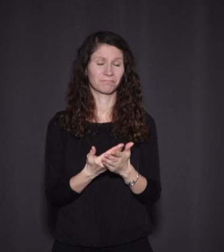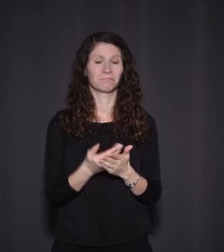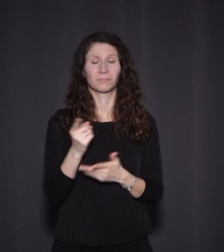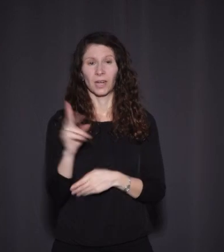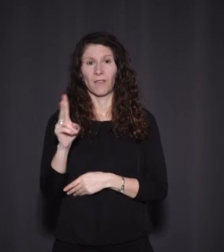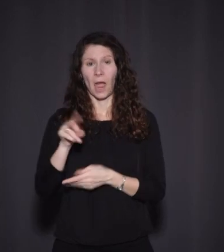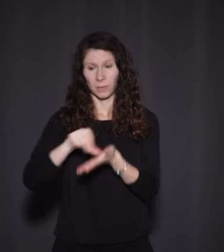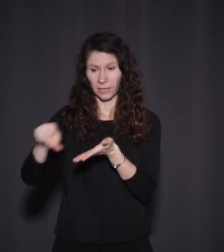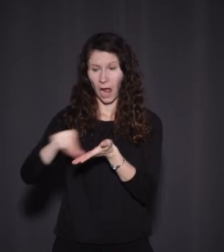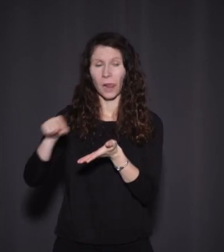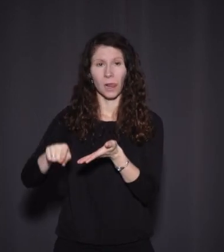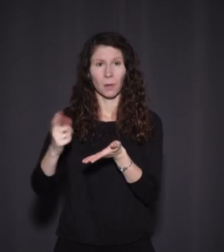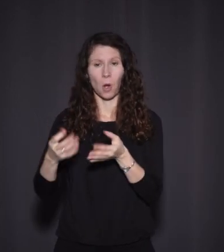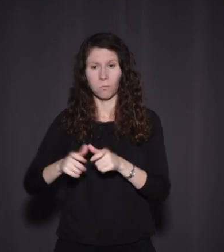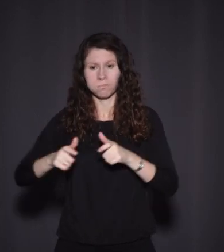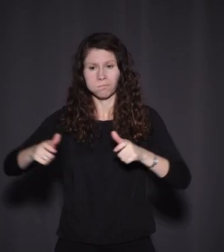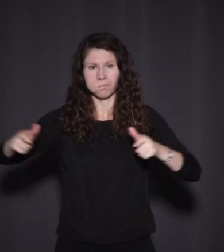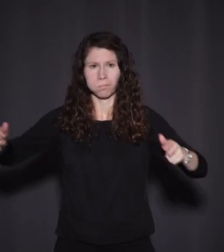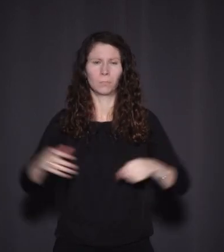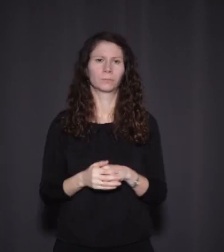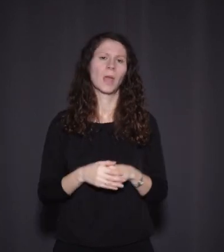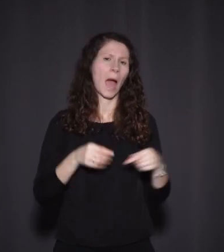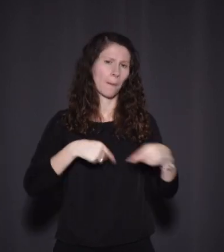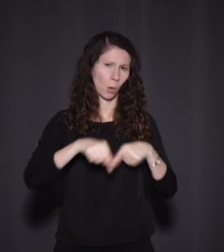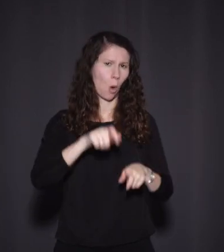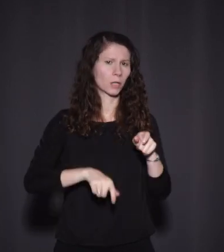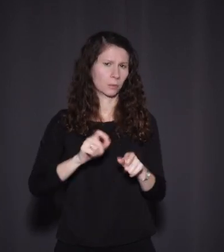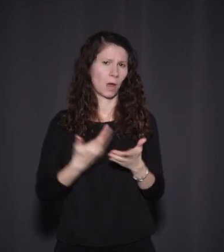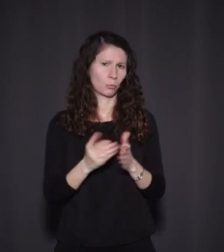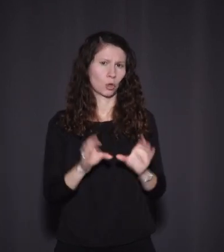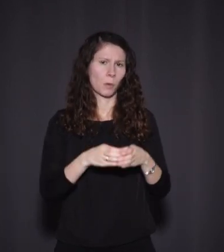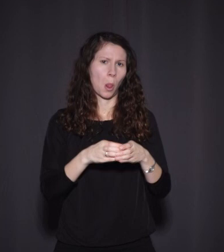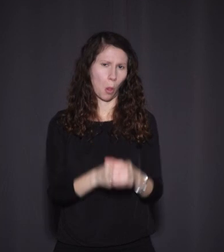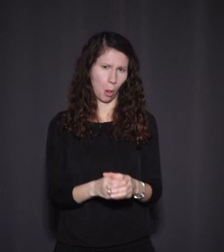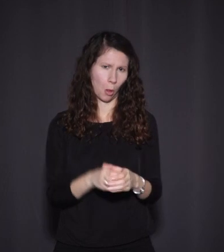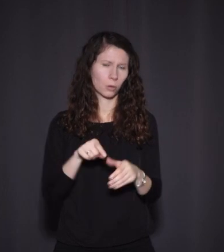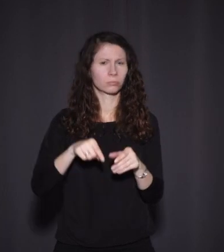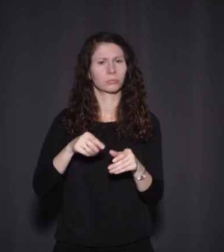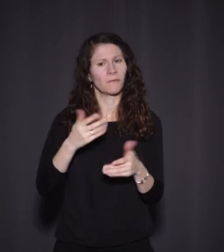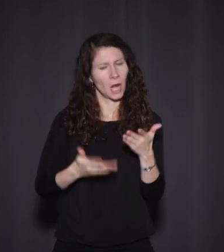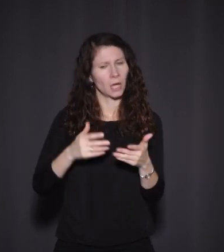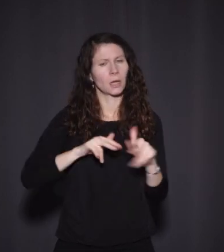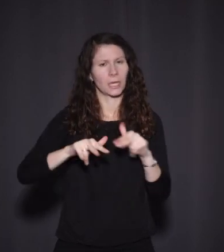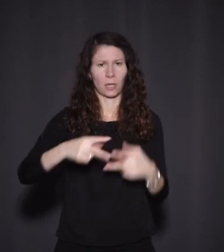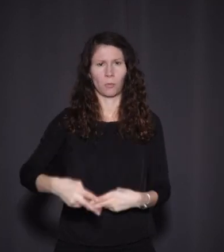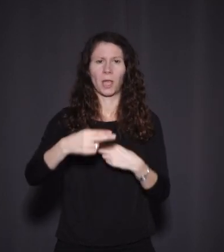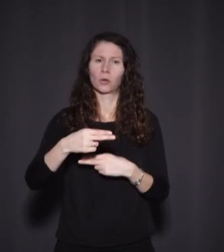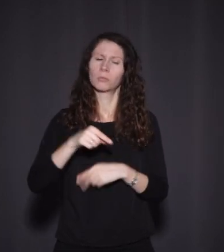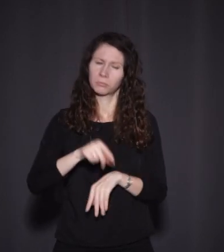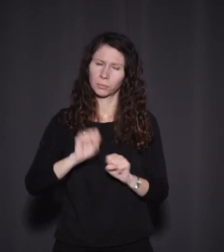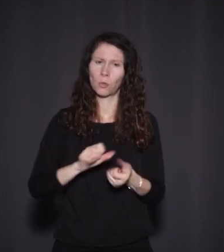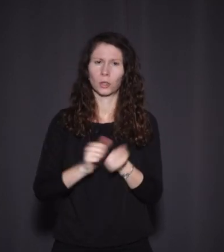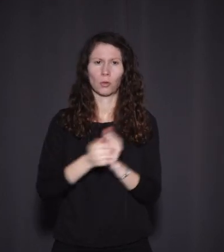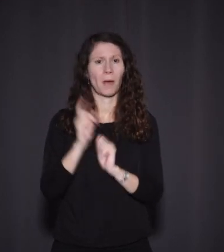einzahlen. Und ich habe dieses kleine Beispiel der Abgeordneten genannt, wo wir vielleicht in der Legislaturperiode was hinkriegen können. Aber ich meine eben, dass